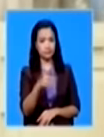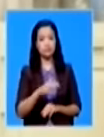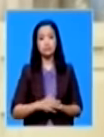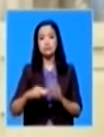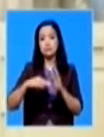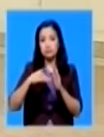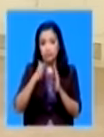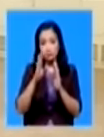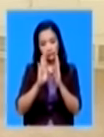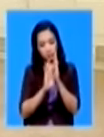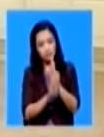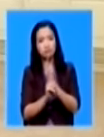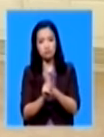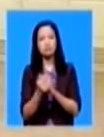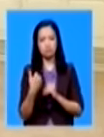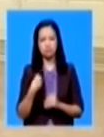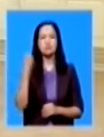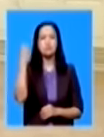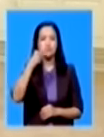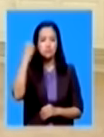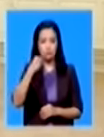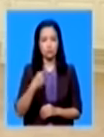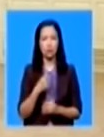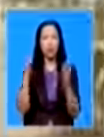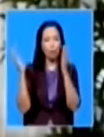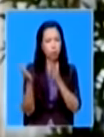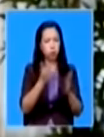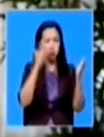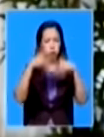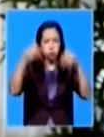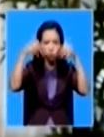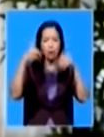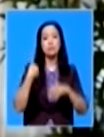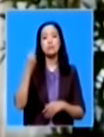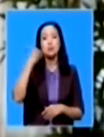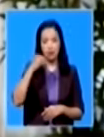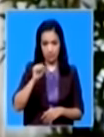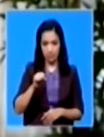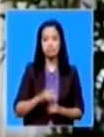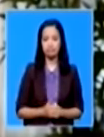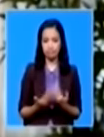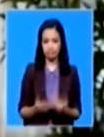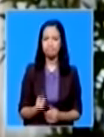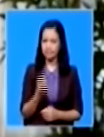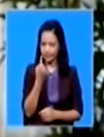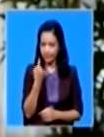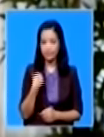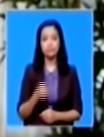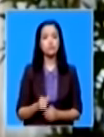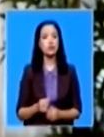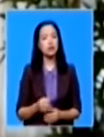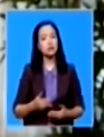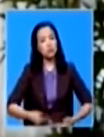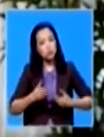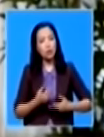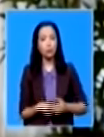นือภาคอีสานเองโดยเฉพาะอย่างยิ่งที่จะเกิดกันบ่อยสำหรับพายุฤดูร้อนนะคะอีกเรื่องนึงค่ะคือเรื่องของความเป็นอยู่ของพี่น้องประชาชนเรื่องนี้แน่นอนว่าท่